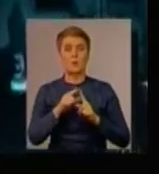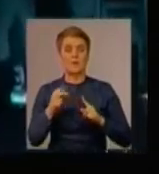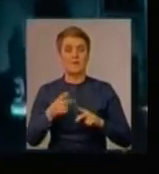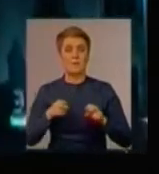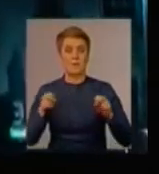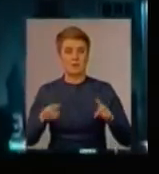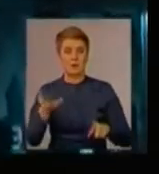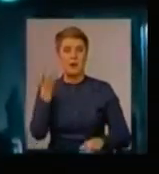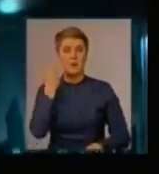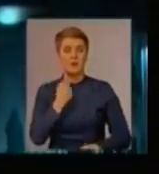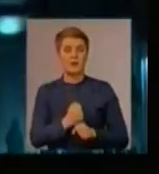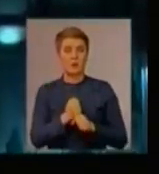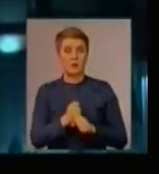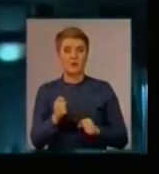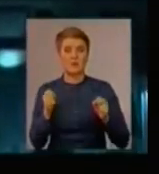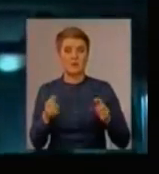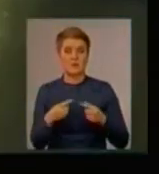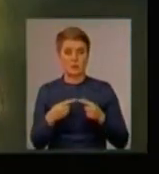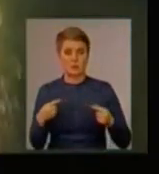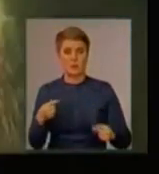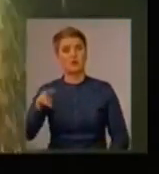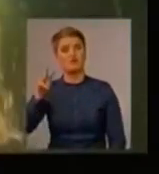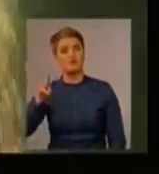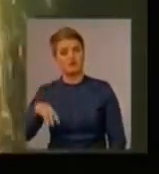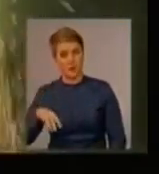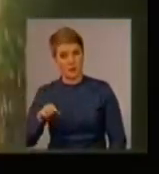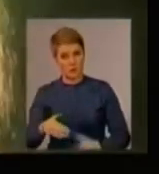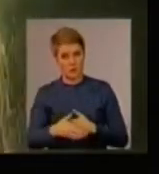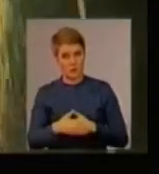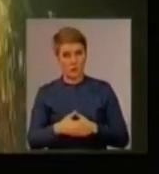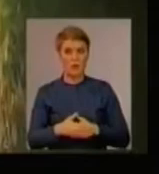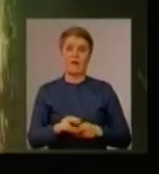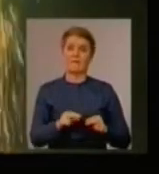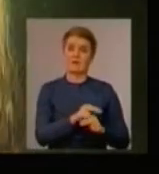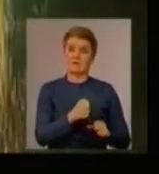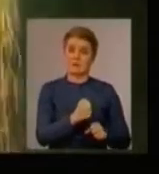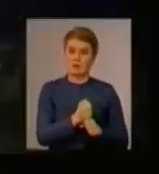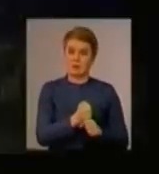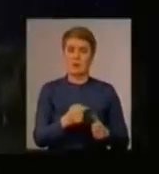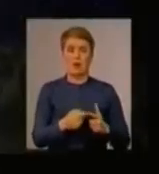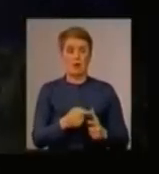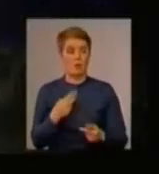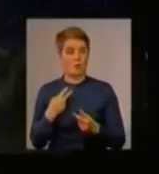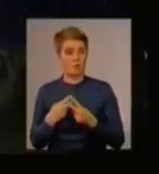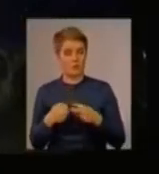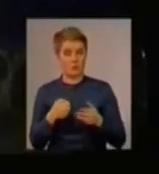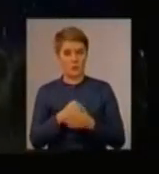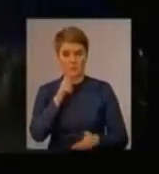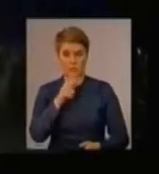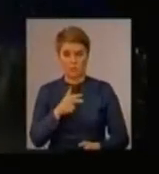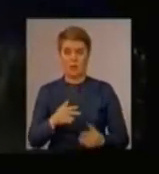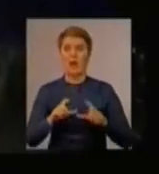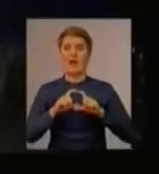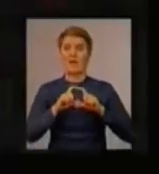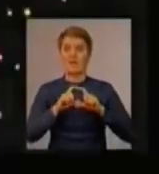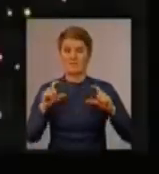небезпечними предметами. Покарання за статтею – штраф, виправні роботи або обмеження волі до 3 років. Правоохоронці кажуть, фірма, яка